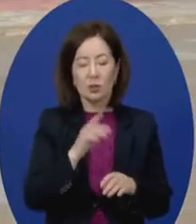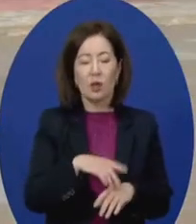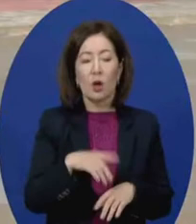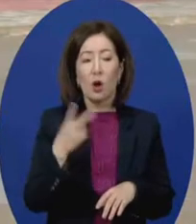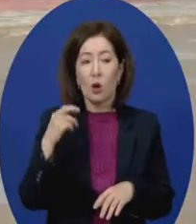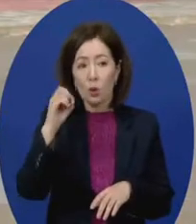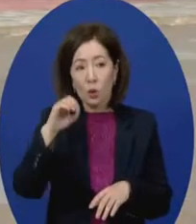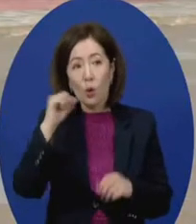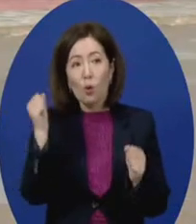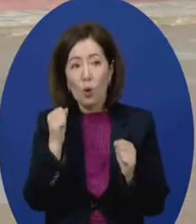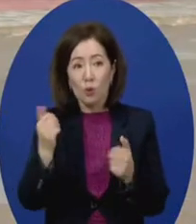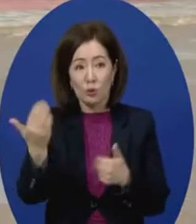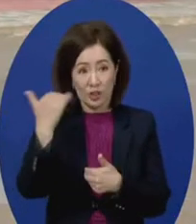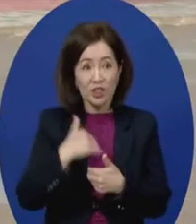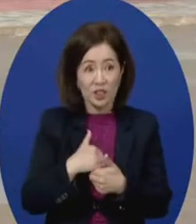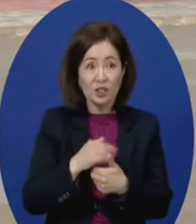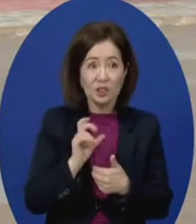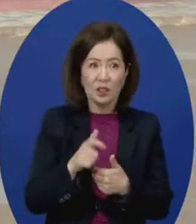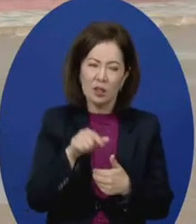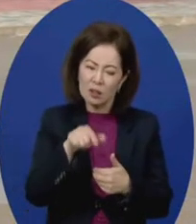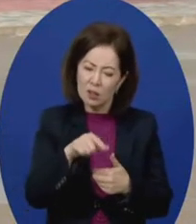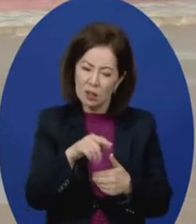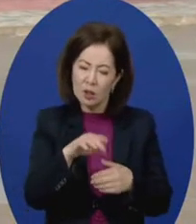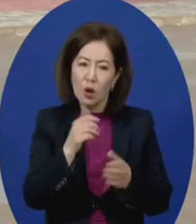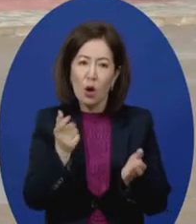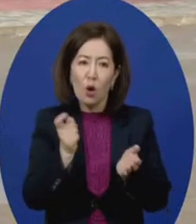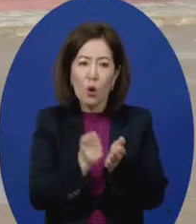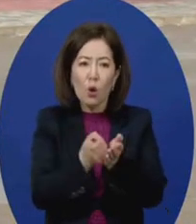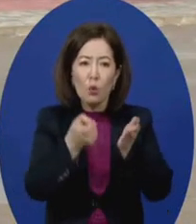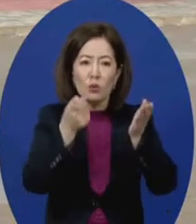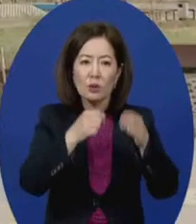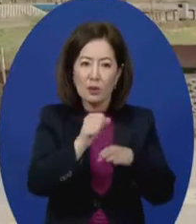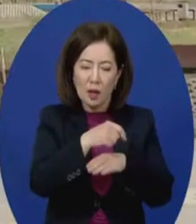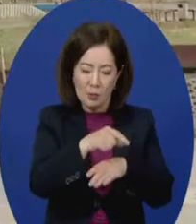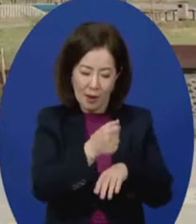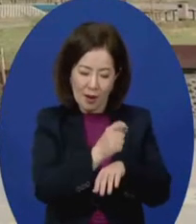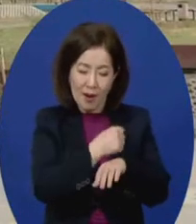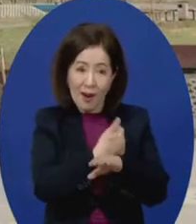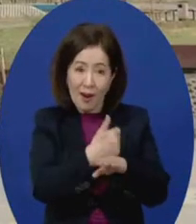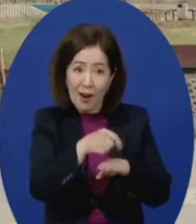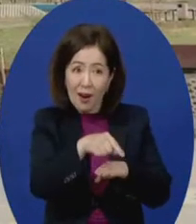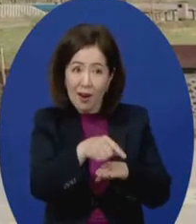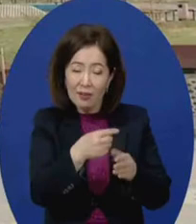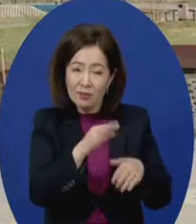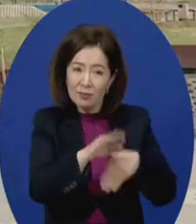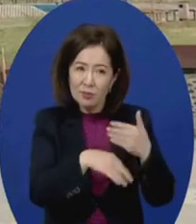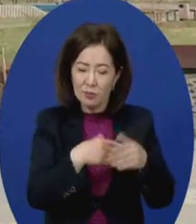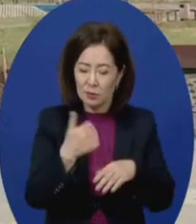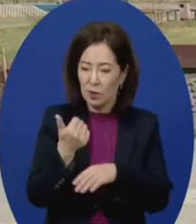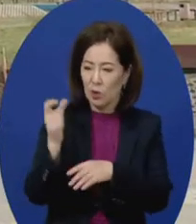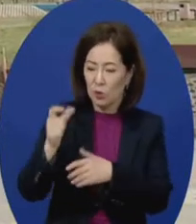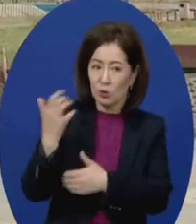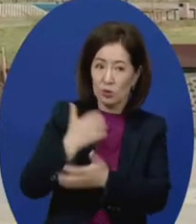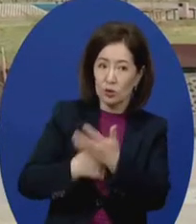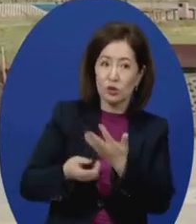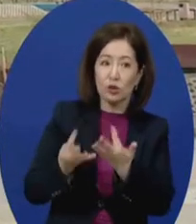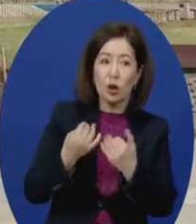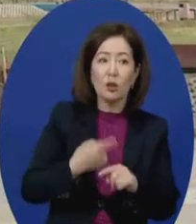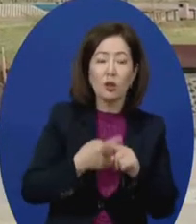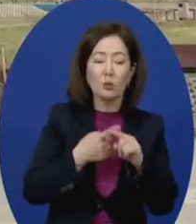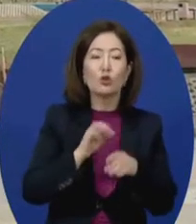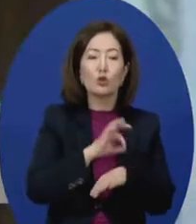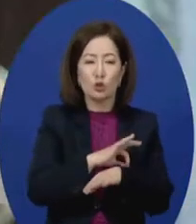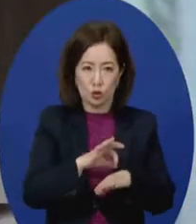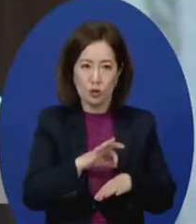хувь нь өвлийн улиралд зорчдог тооцоо байна. Тиймээс цаашид Хөмсгөл аймгийг ажил жуулчлалын жишиг бүс болгож, эрх жуулчдын тоог нэмэгдүүлэх төсөл